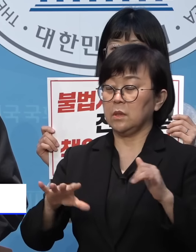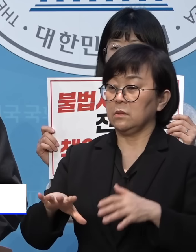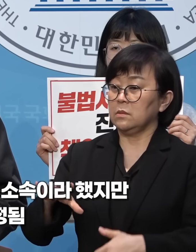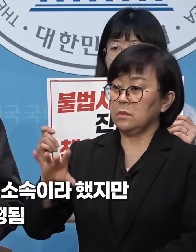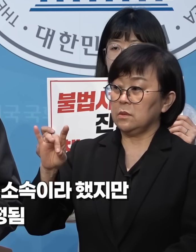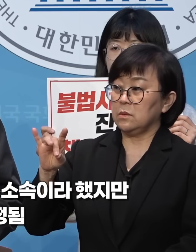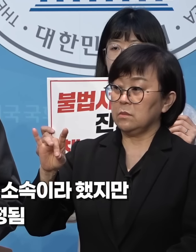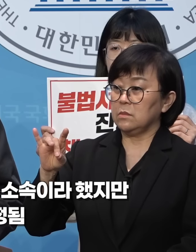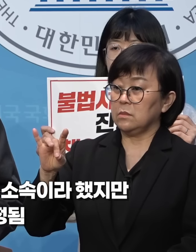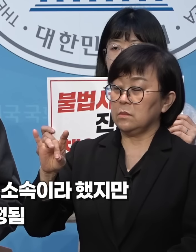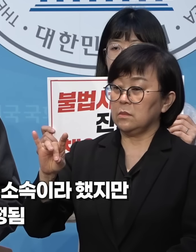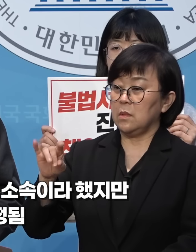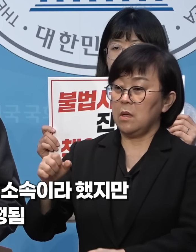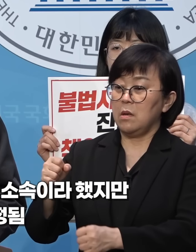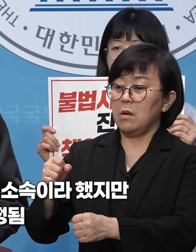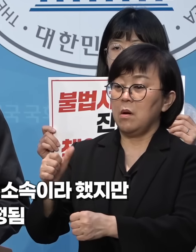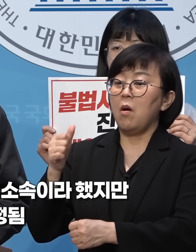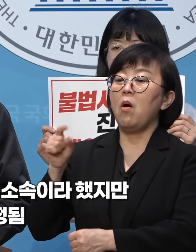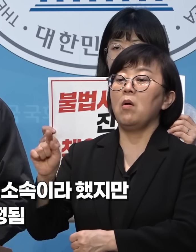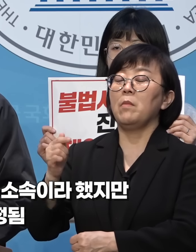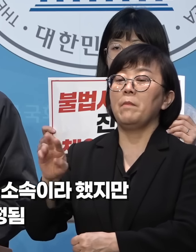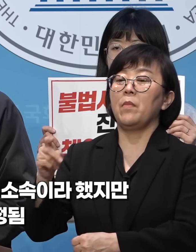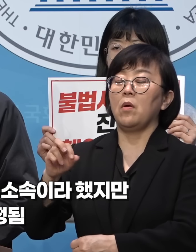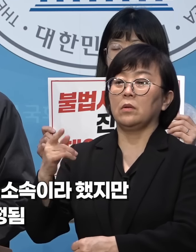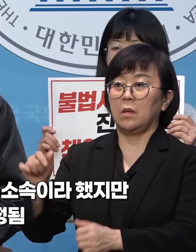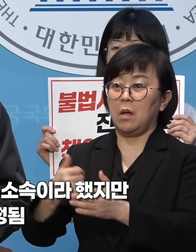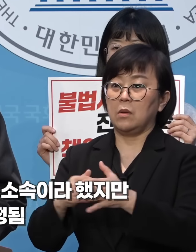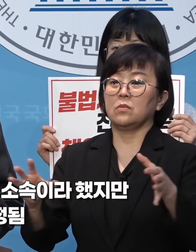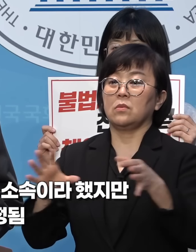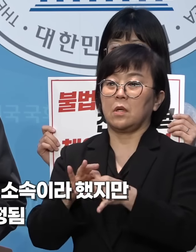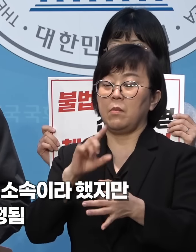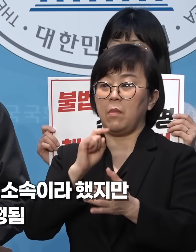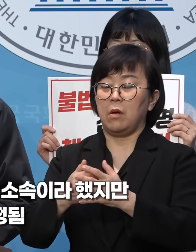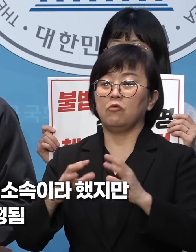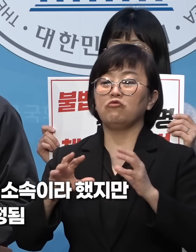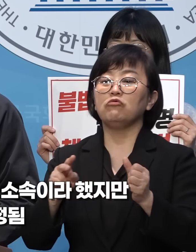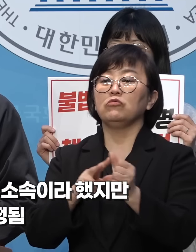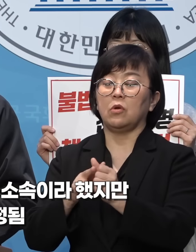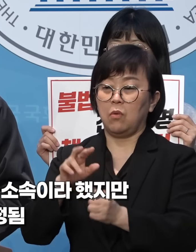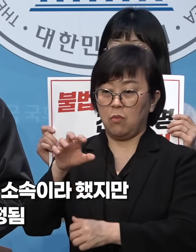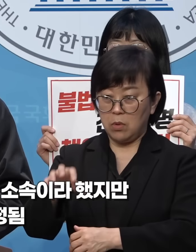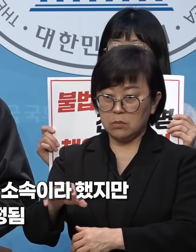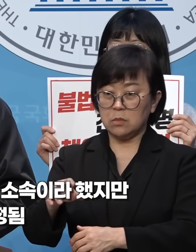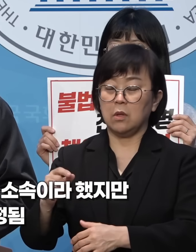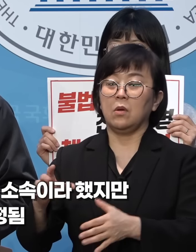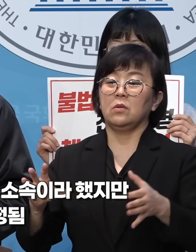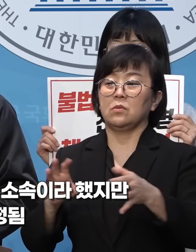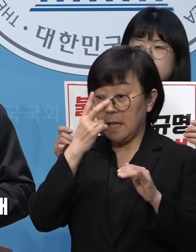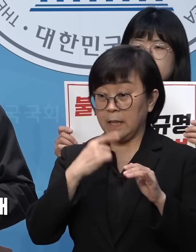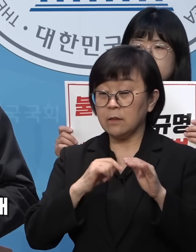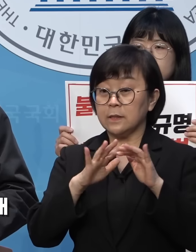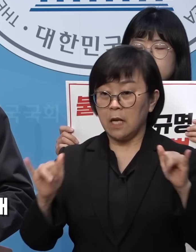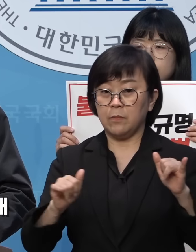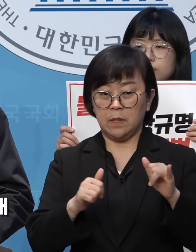처음에는 헌병대 소속이라고 자기 신분을 밝혔는데 국정원 소속인 걸로 확인되고